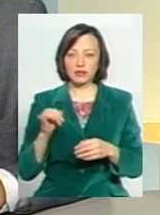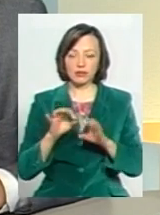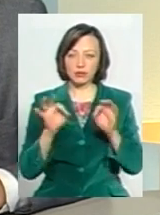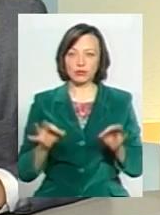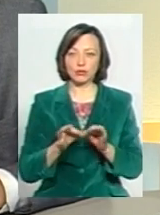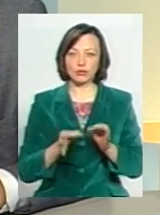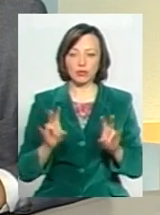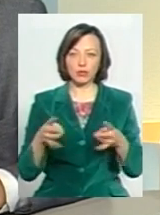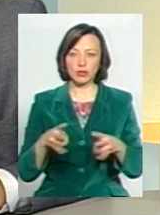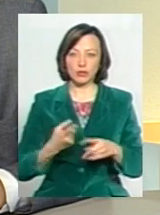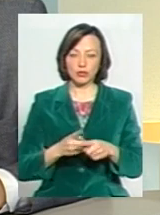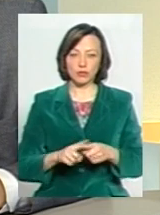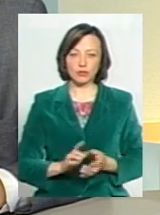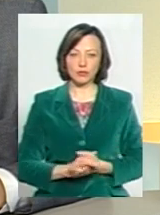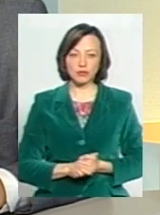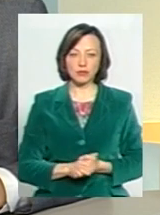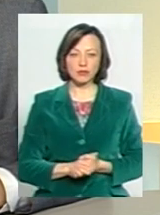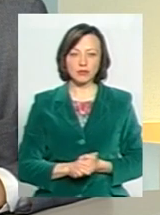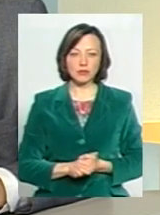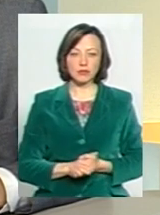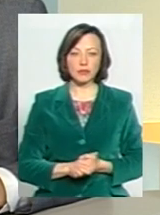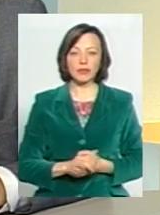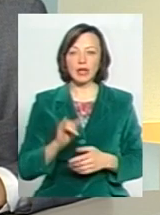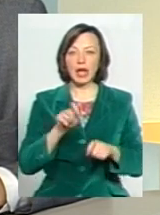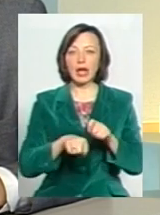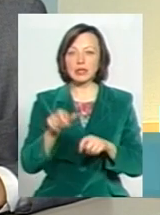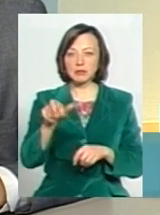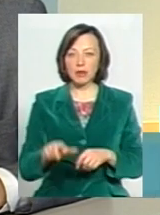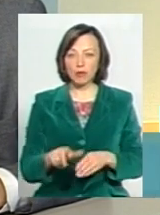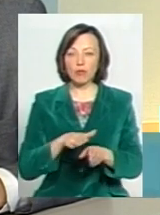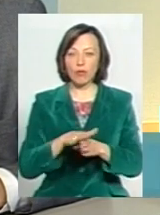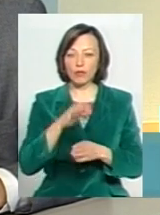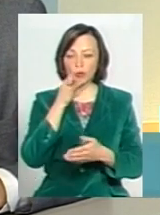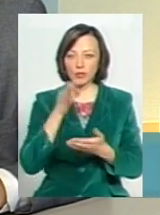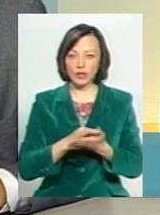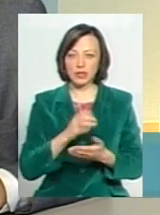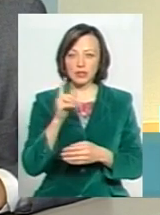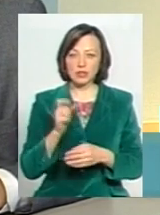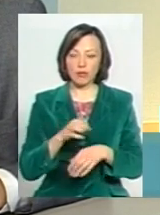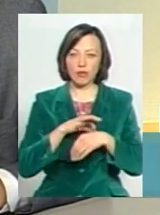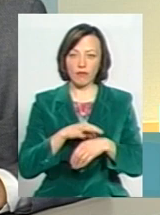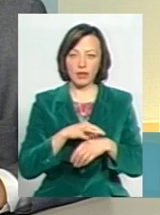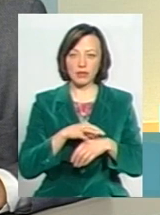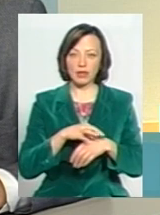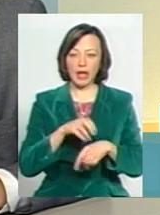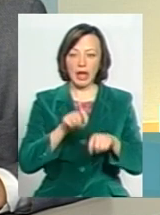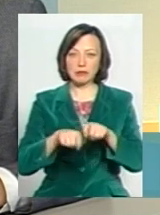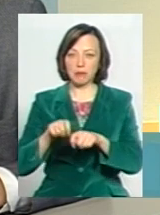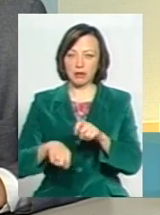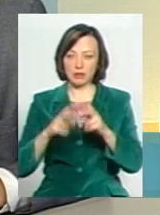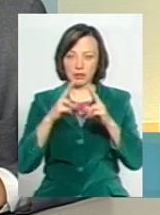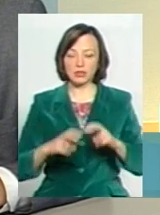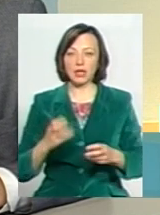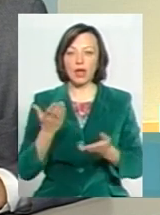ні йому не потрібно. Ліфтова є кваліфікована організація, і експерт в повній мірі відповідає за проведення експертизи ліфта. Тому